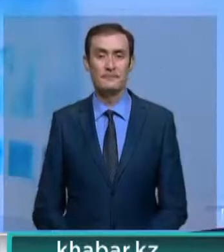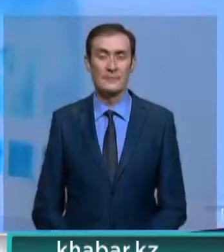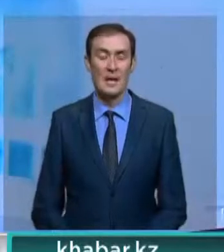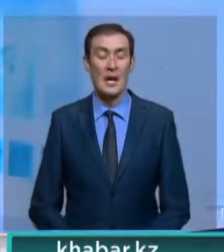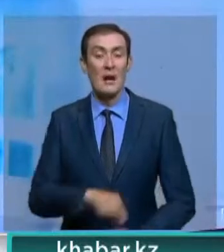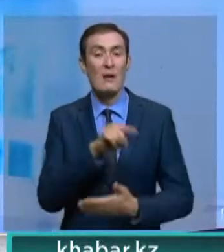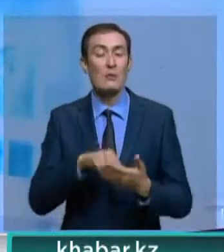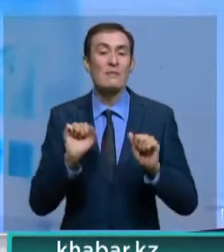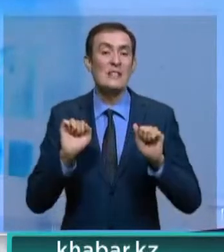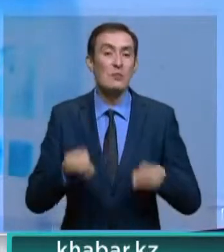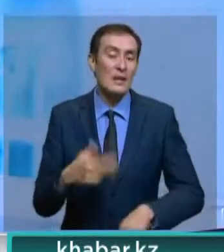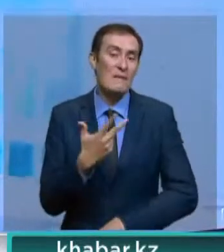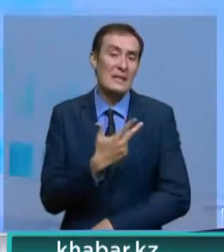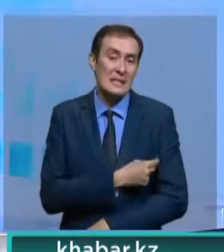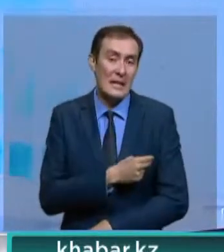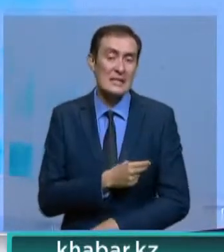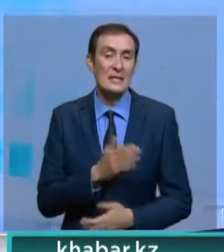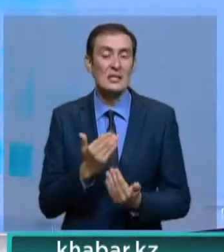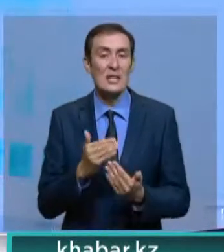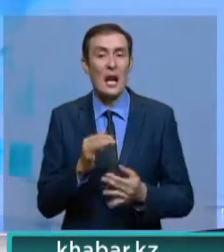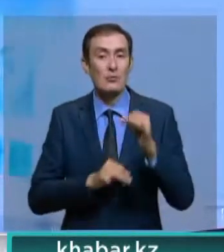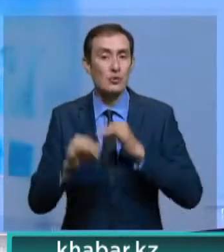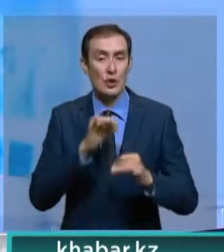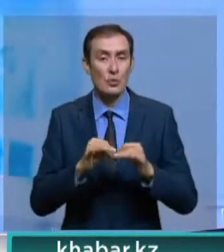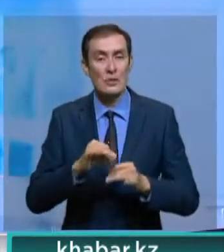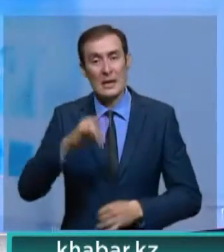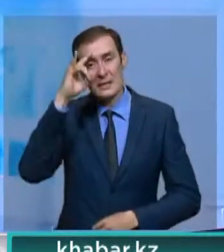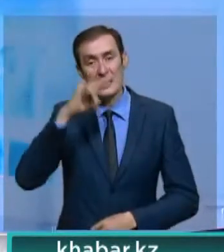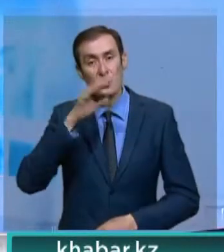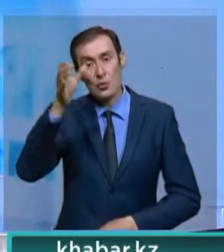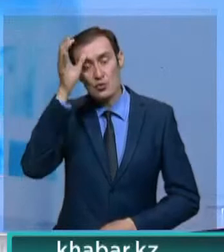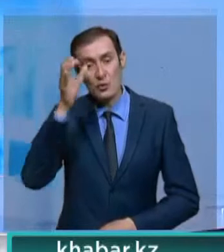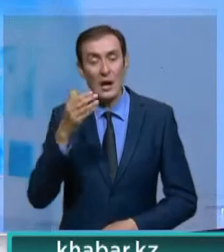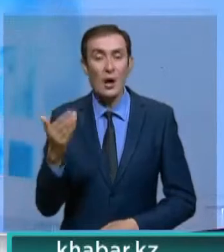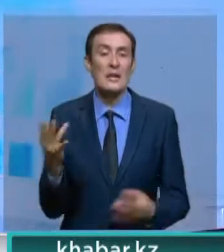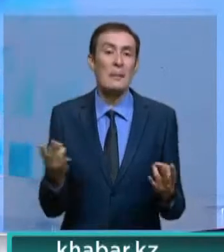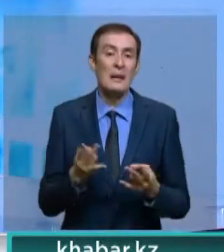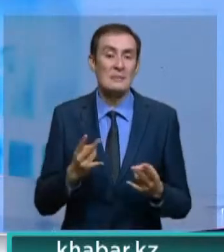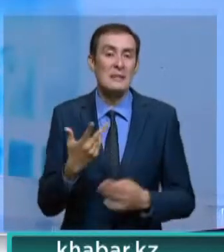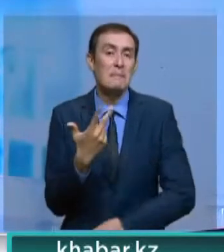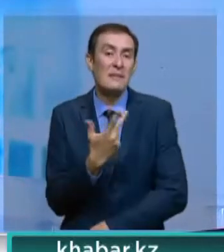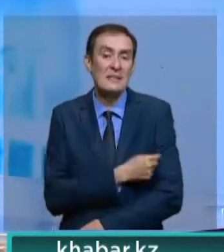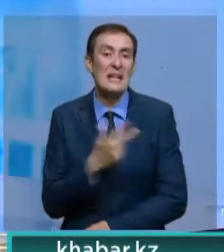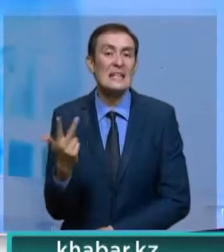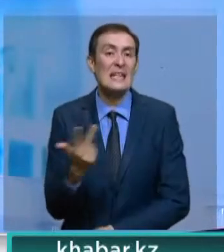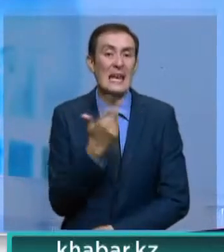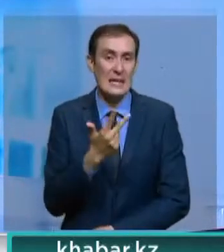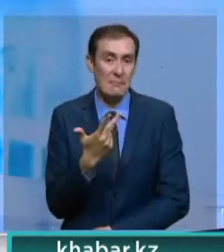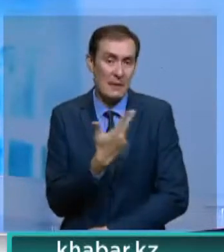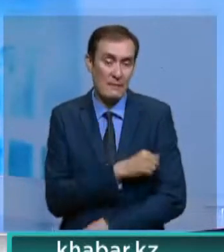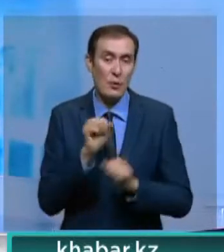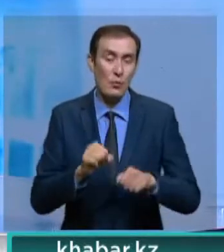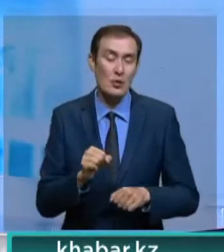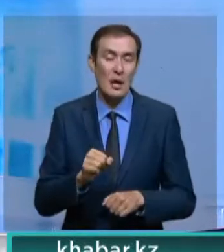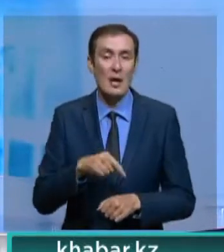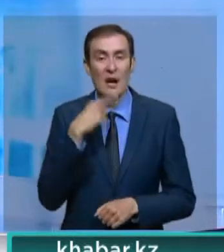вопрос возможно ревакцинации находится на стадии обсуждения среди казахстанских ученых о необходимости появится третьим компонентом можно будет судить